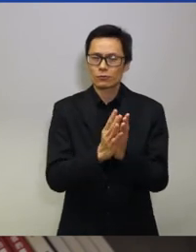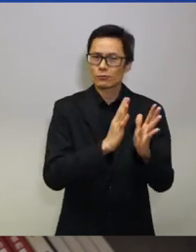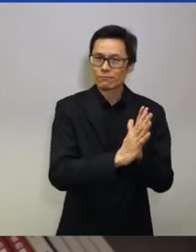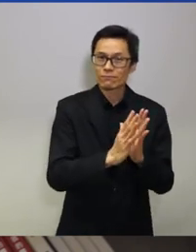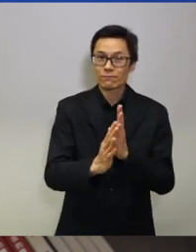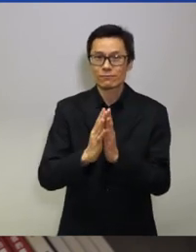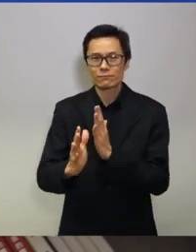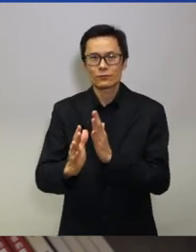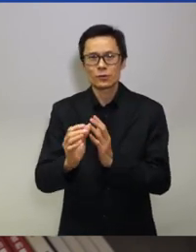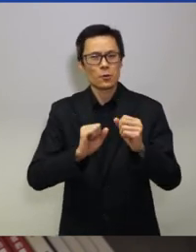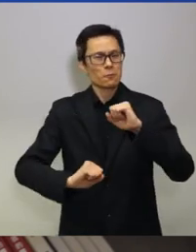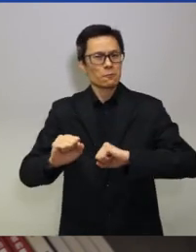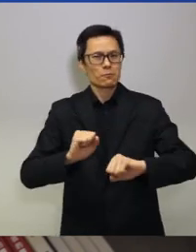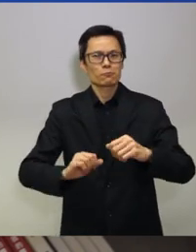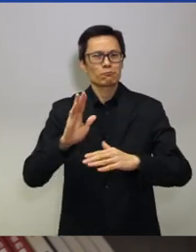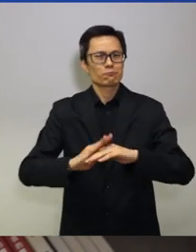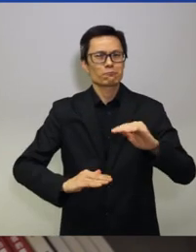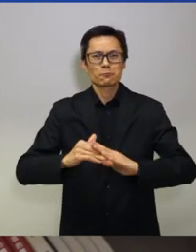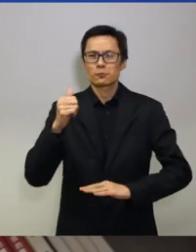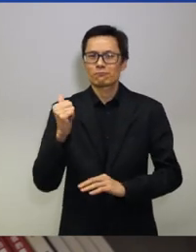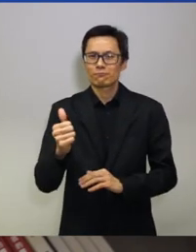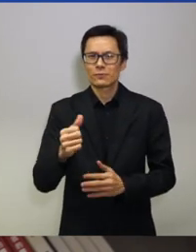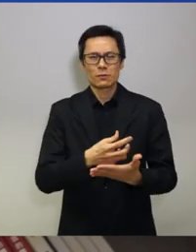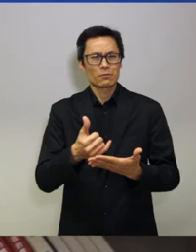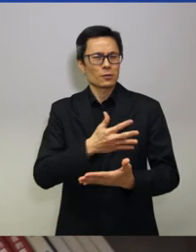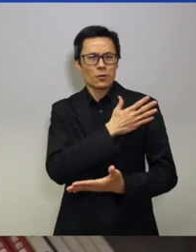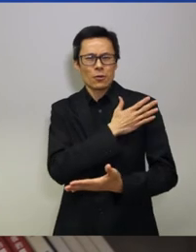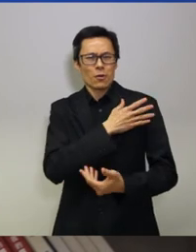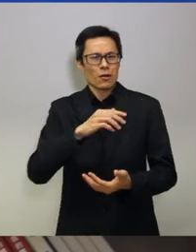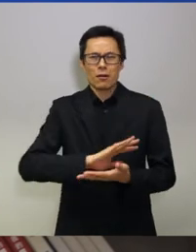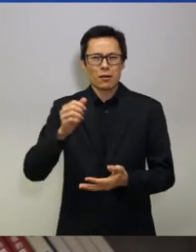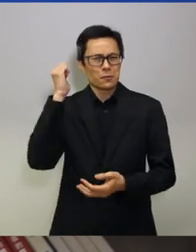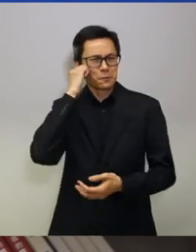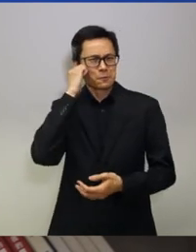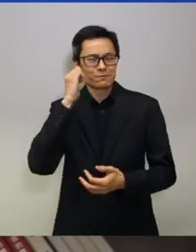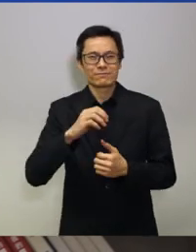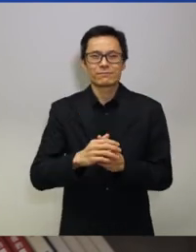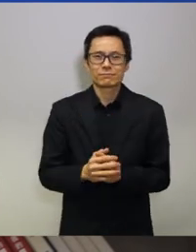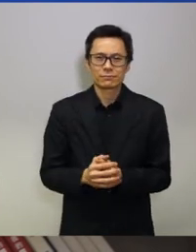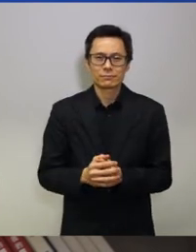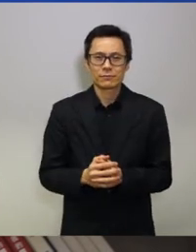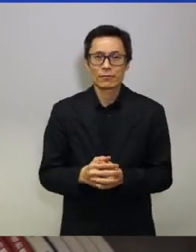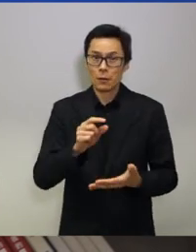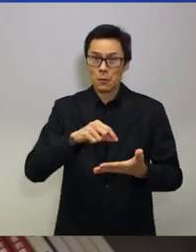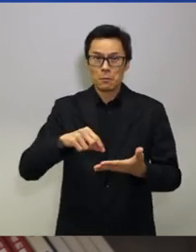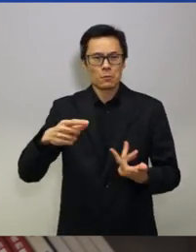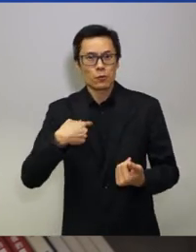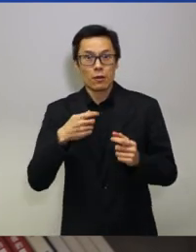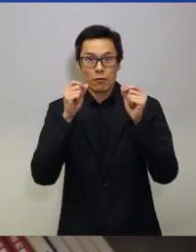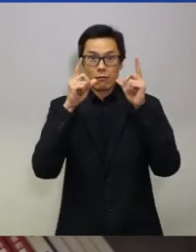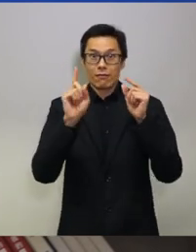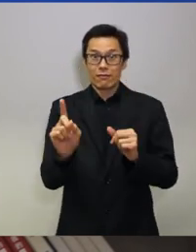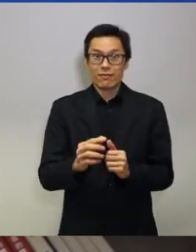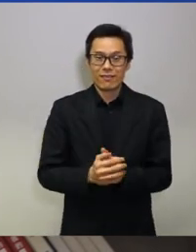他們的表現都非常出色的，評判都非常難取捨。而令評判最驚訝的是什麼呢？就是在